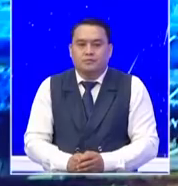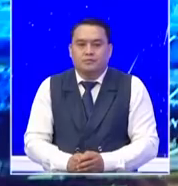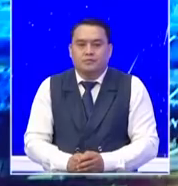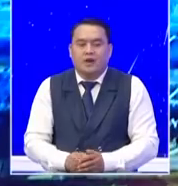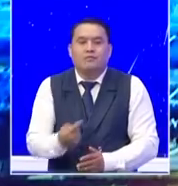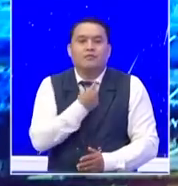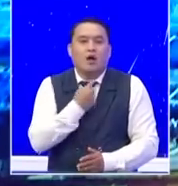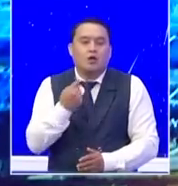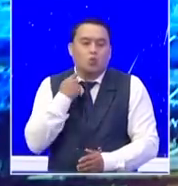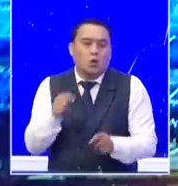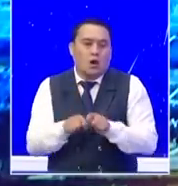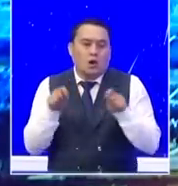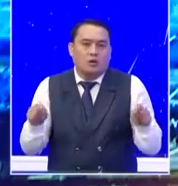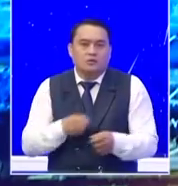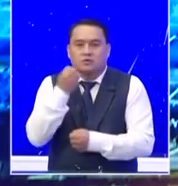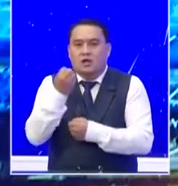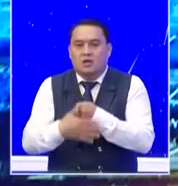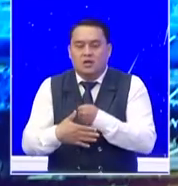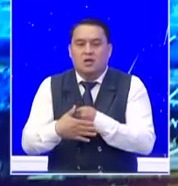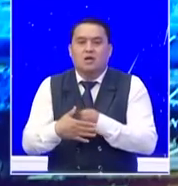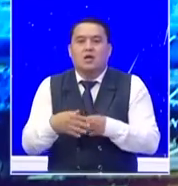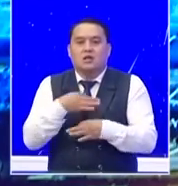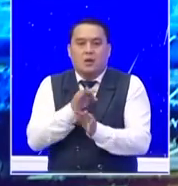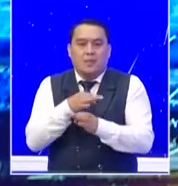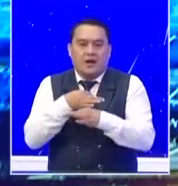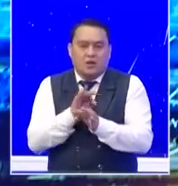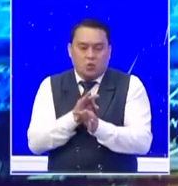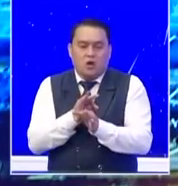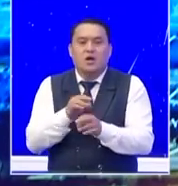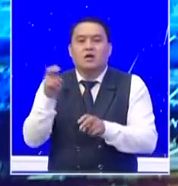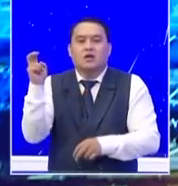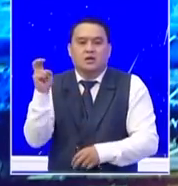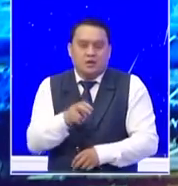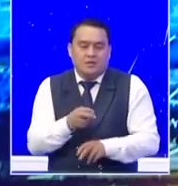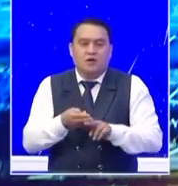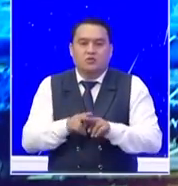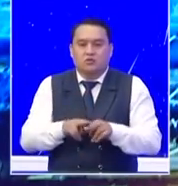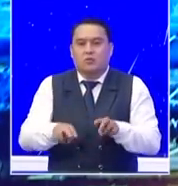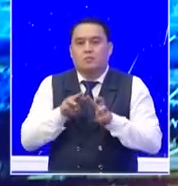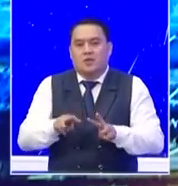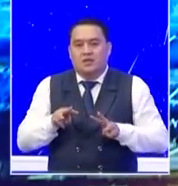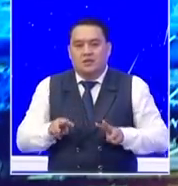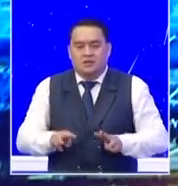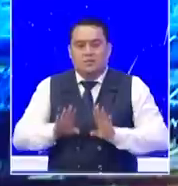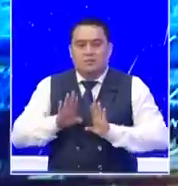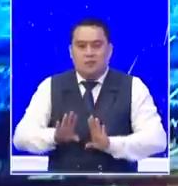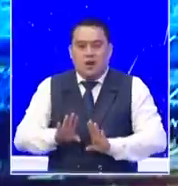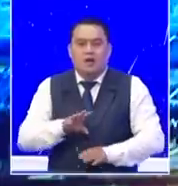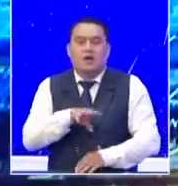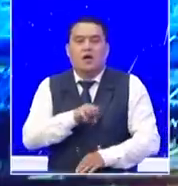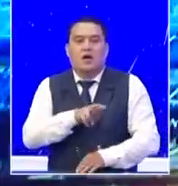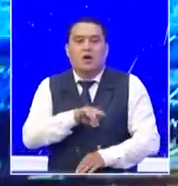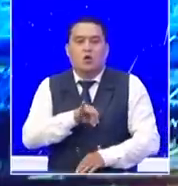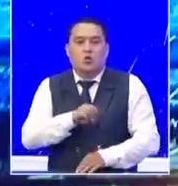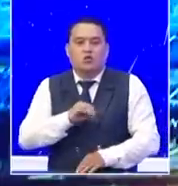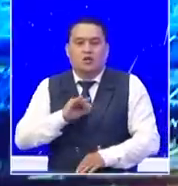В Талдыкургане откроется централизованная ПЦР-лаборатория. В рамках рабочего визита в Алматинскую область заместитель премьер-министра страны